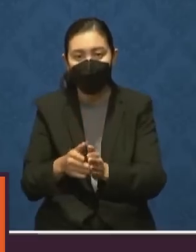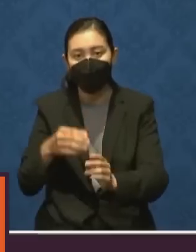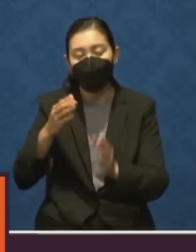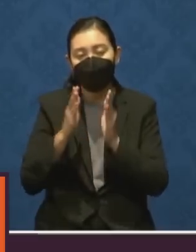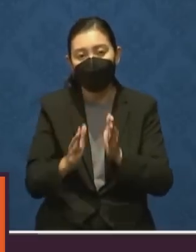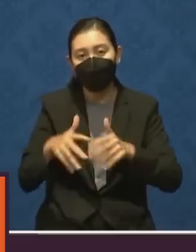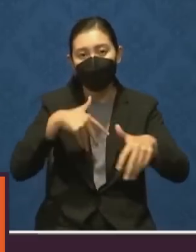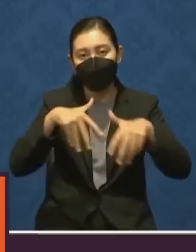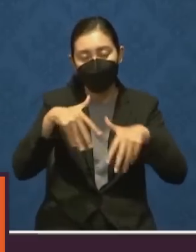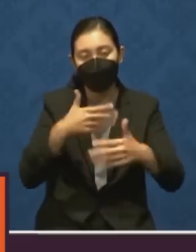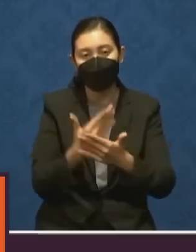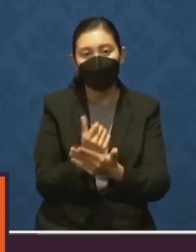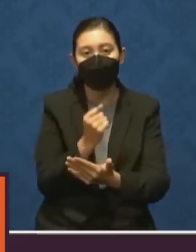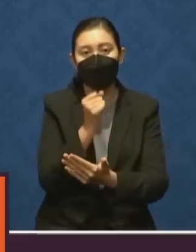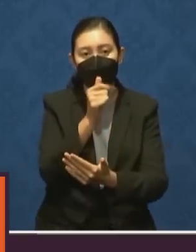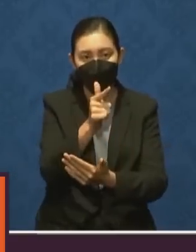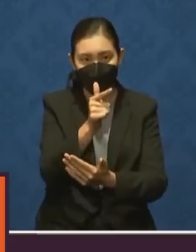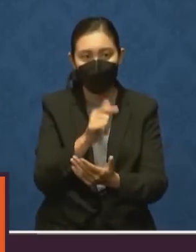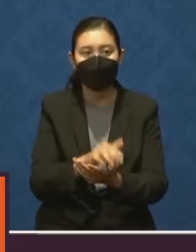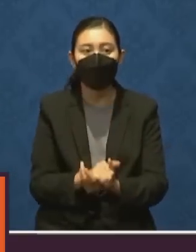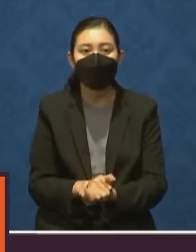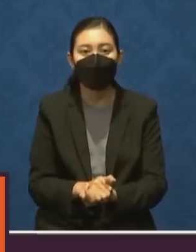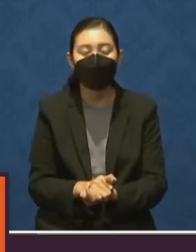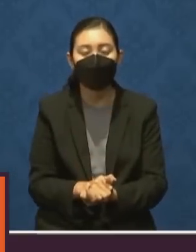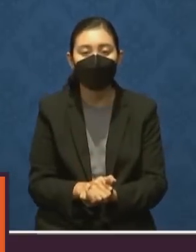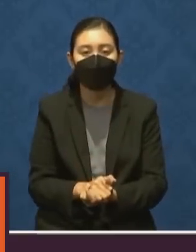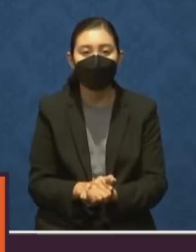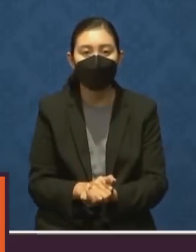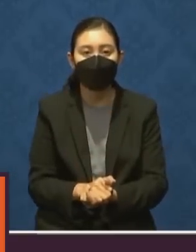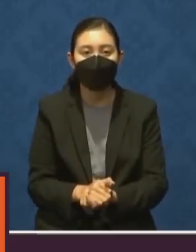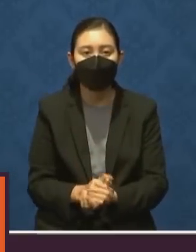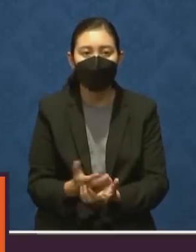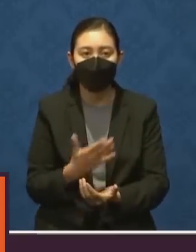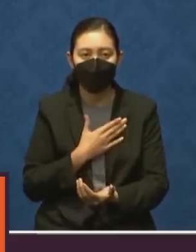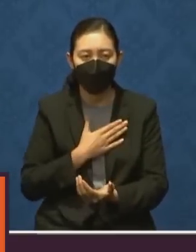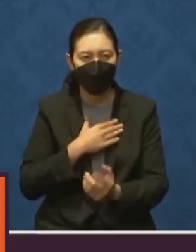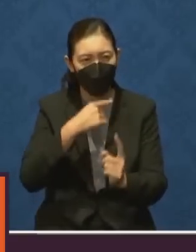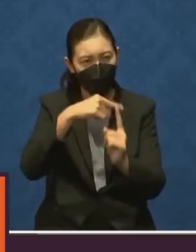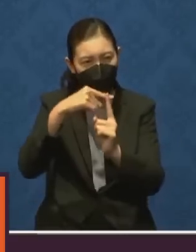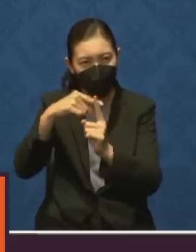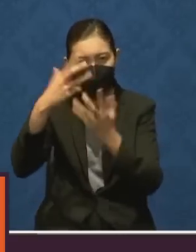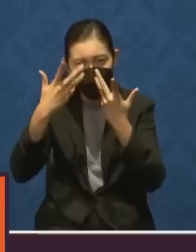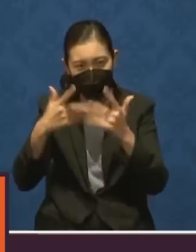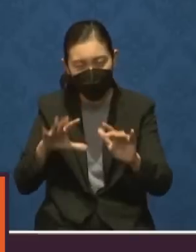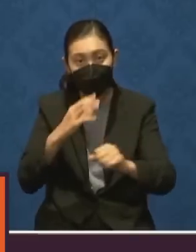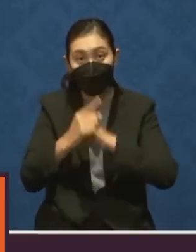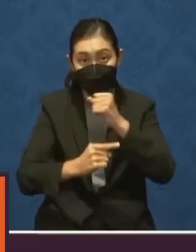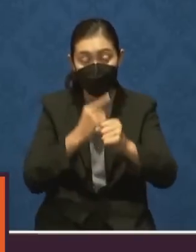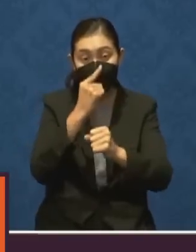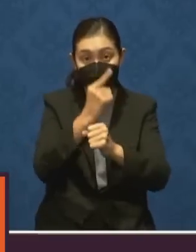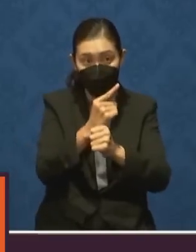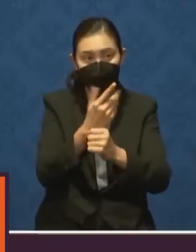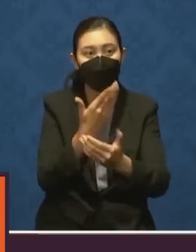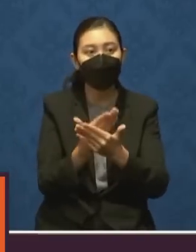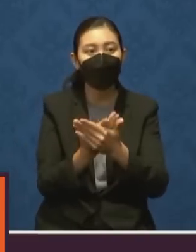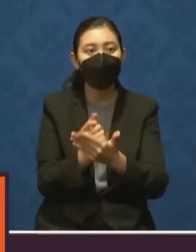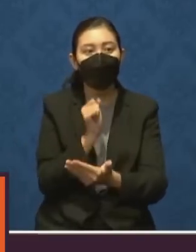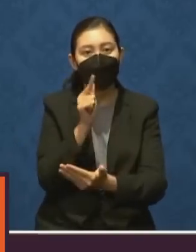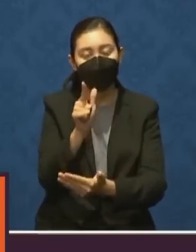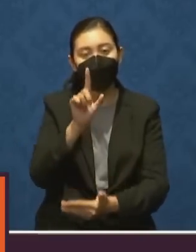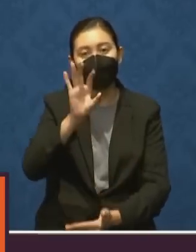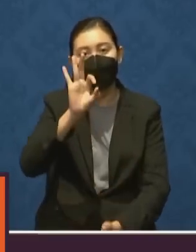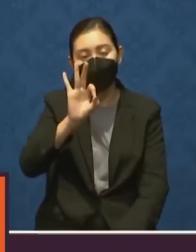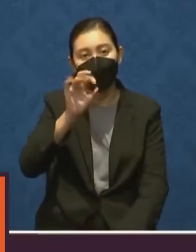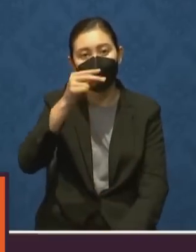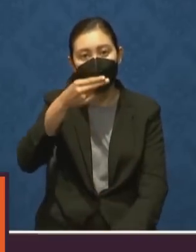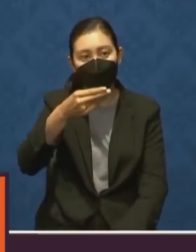CP ของโไฟาเอกชนตกแล้ว 91,000 ลานบาทตรงปีนี่คือเป็ ชางเปค